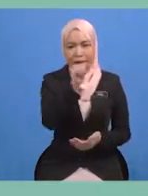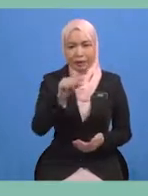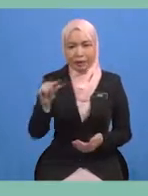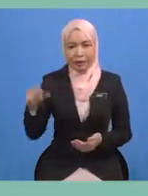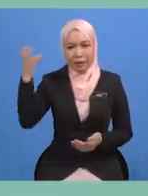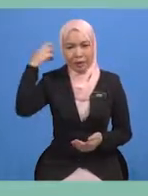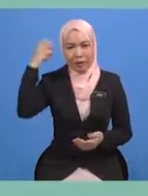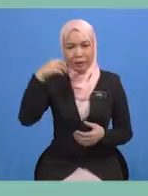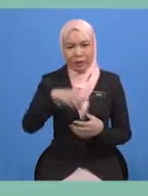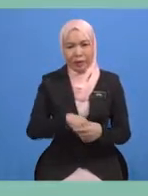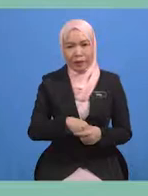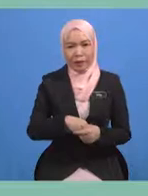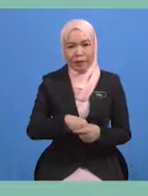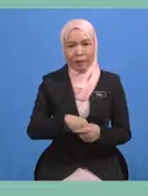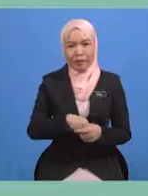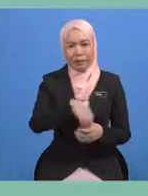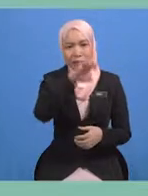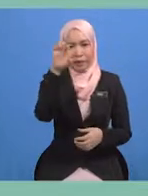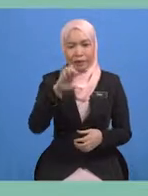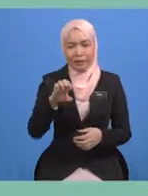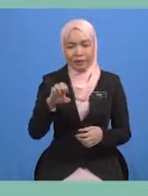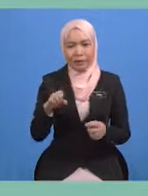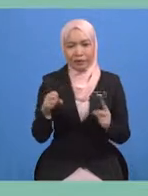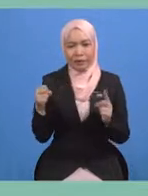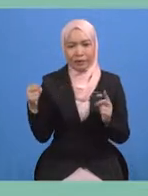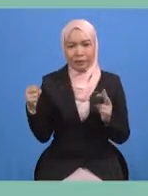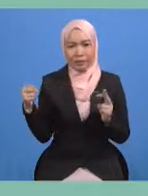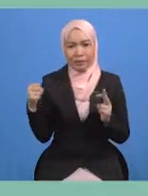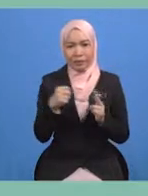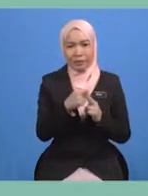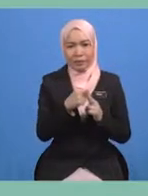spektrum elektromagnet. Yang ketiga,